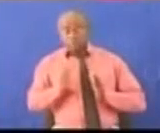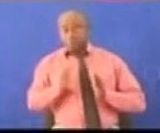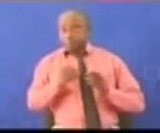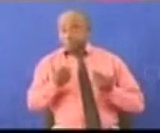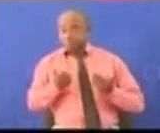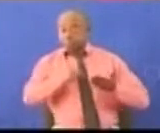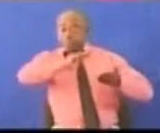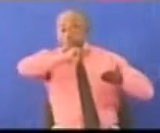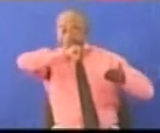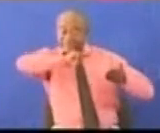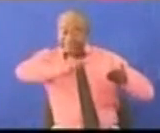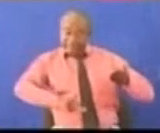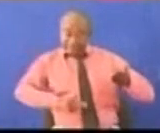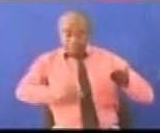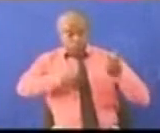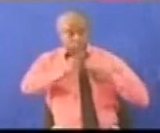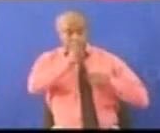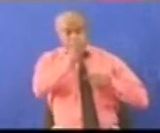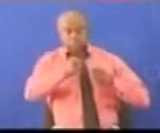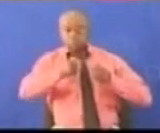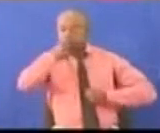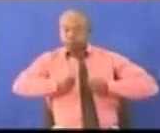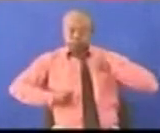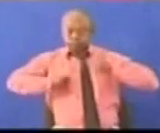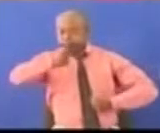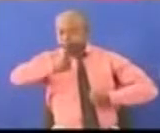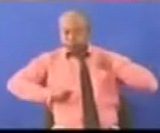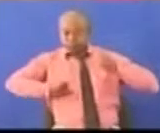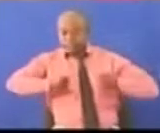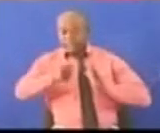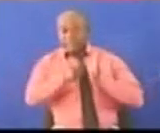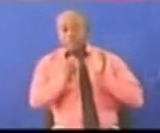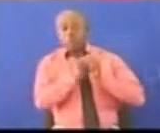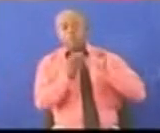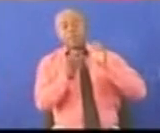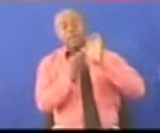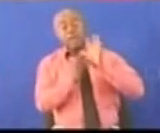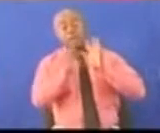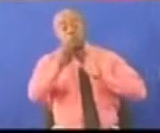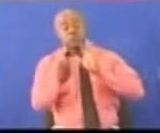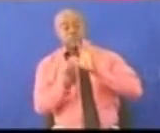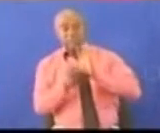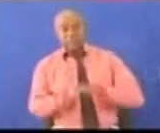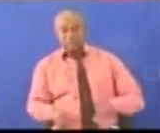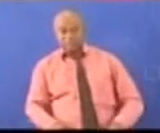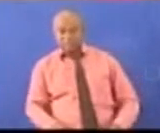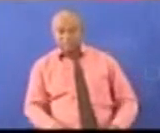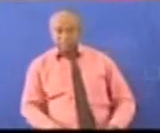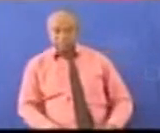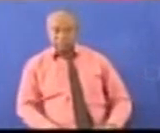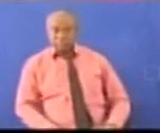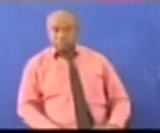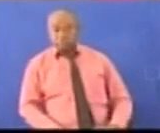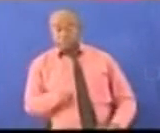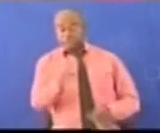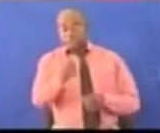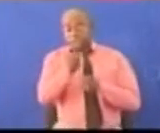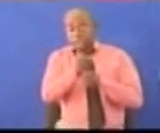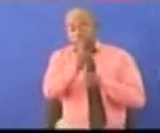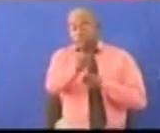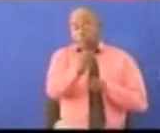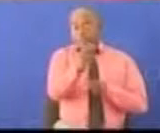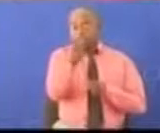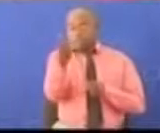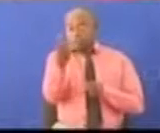basi mjiandikishe. Mbio hizi zitakuwa za kilomita 21,